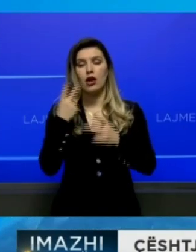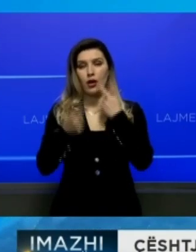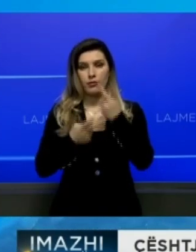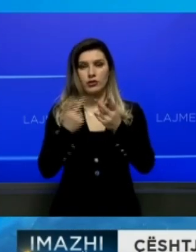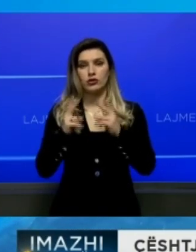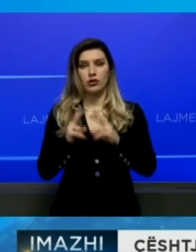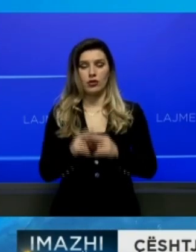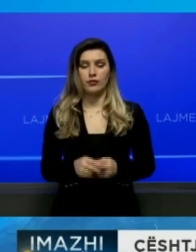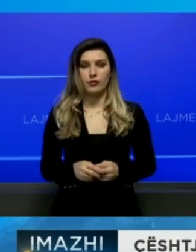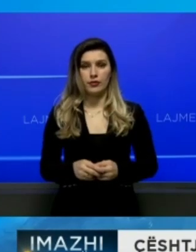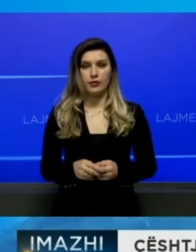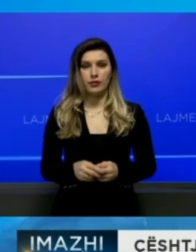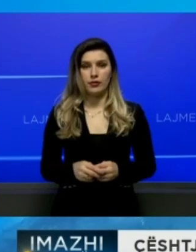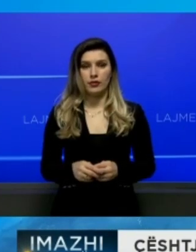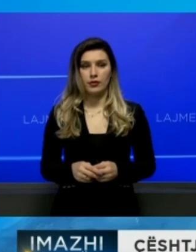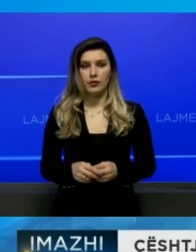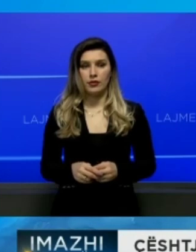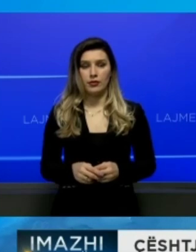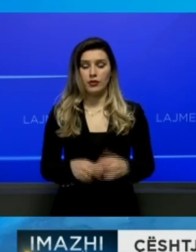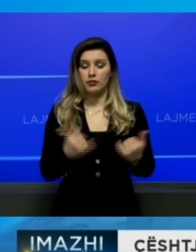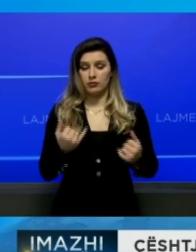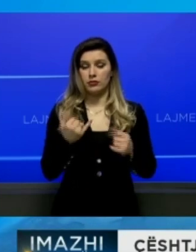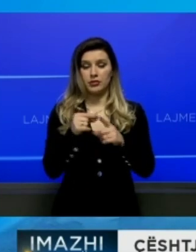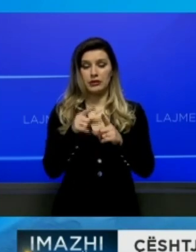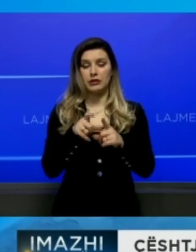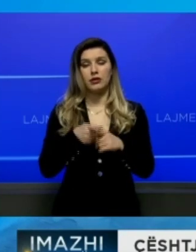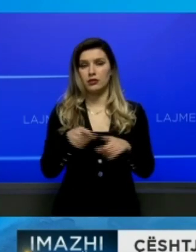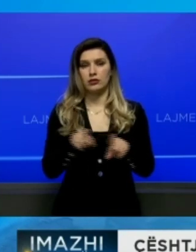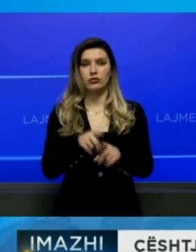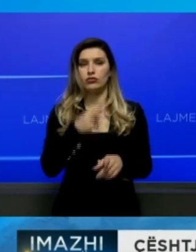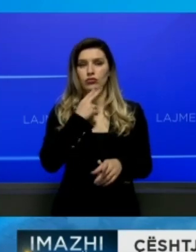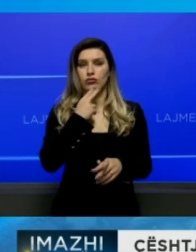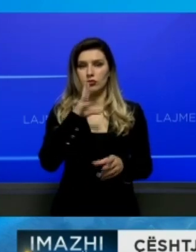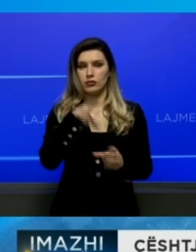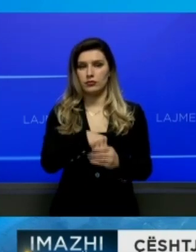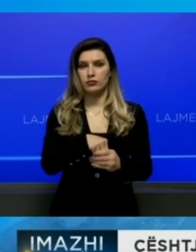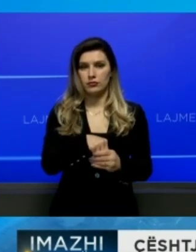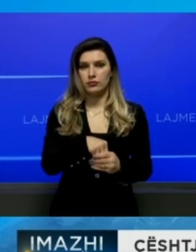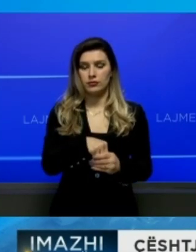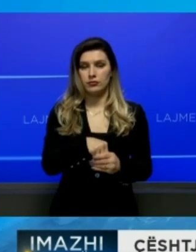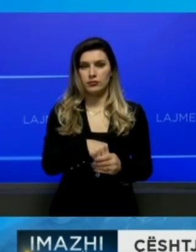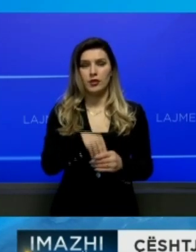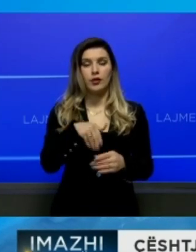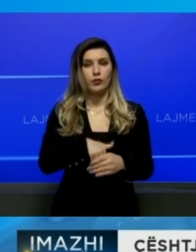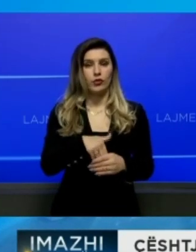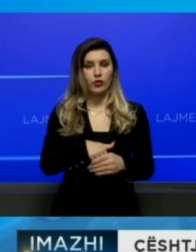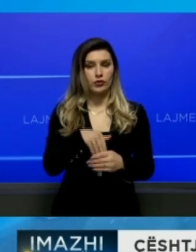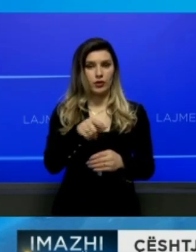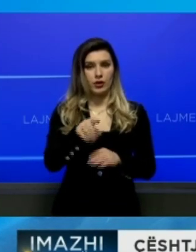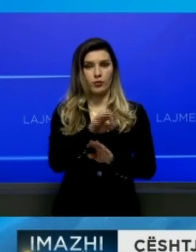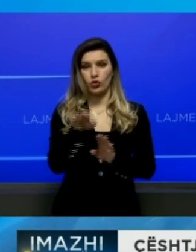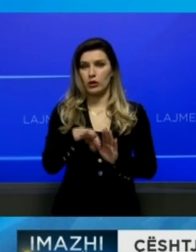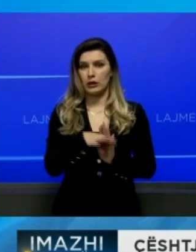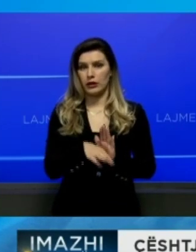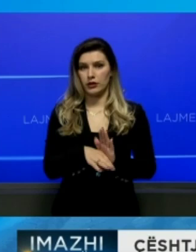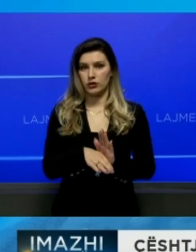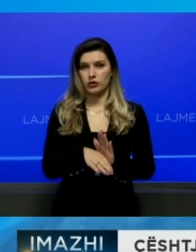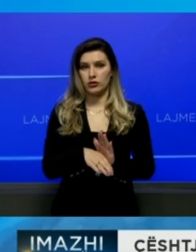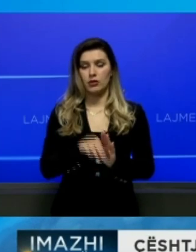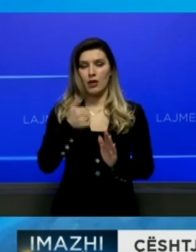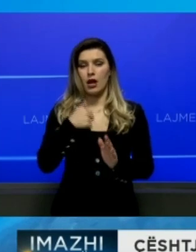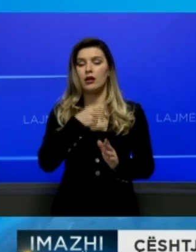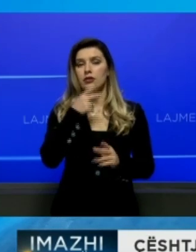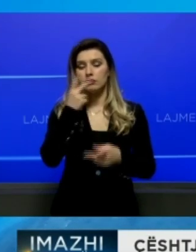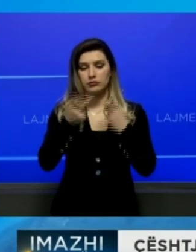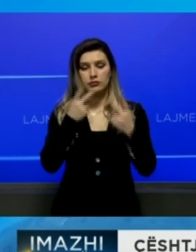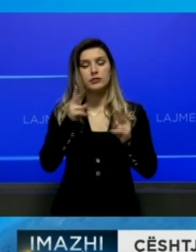As Partia Demokratike e Kosovës nuk do të jetë pjesë e votimeve të asë një projekt ligji, për dërisa nuk trajtuat kërkesa jo në legjitime dhe